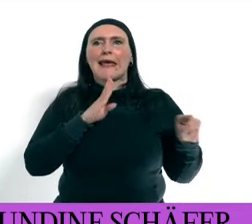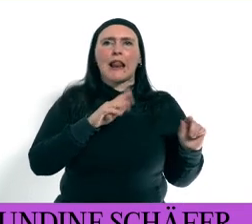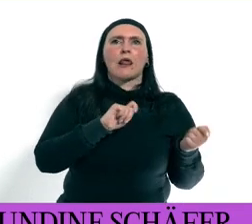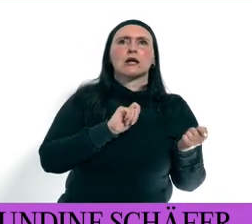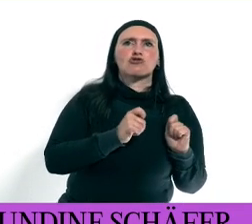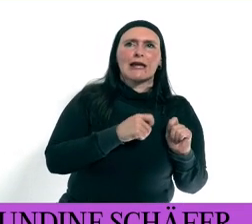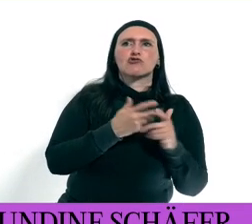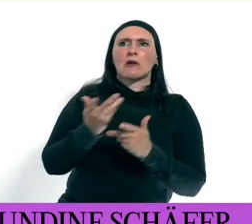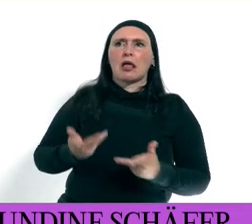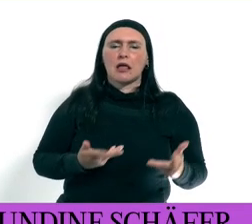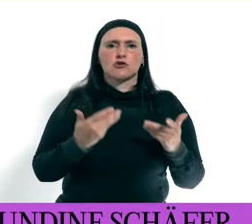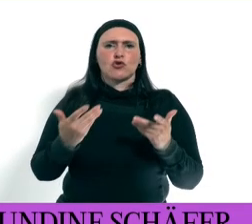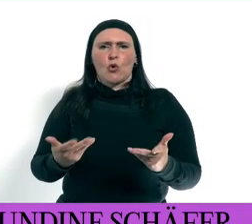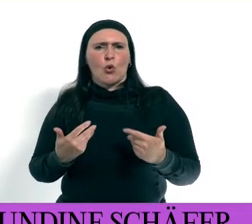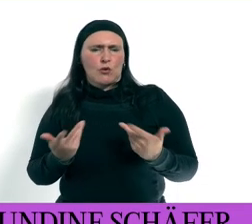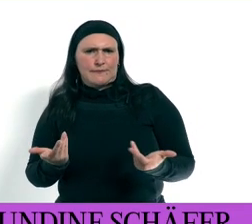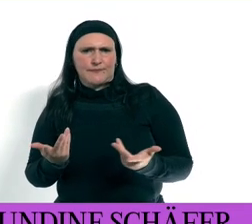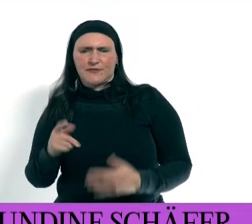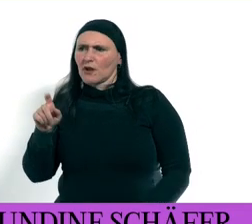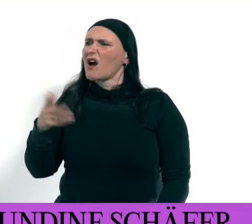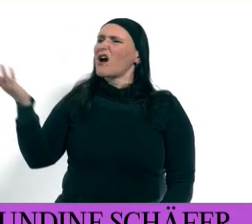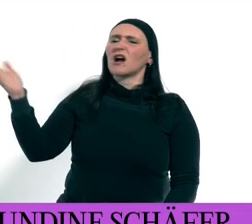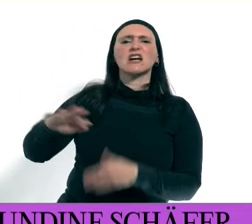Zum Beispiel, was weiß ich,